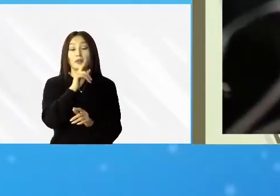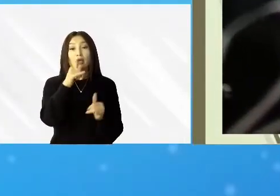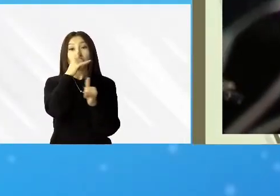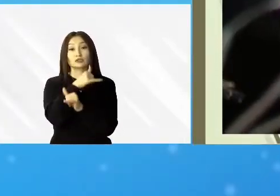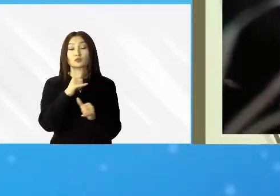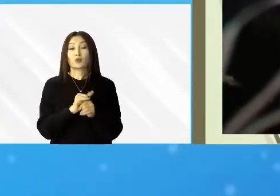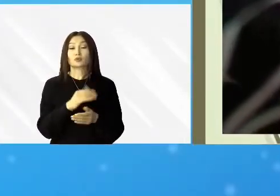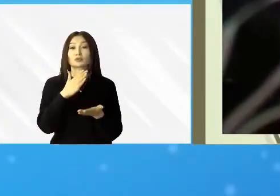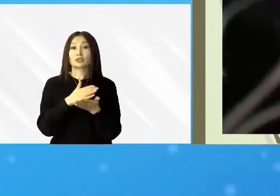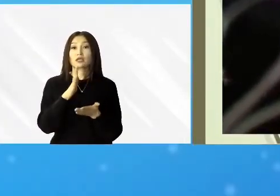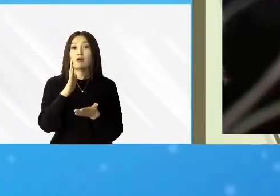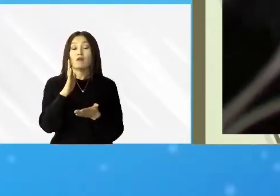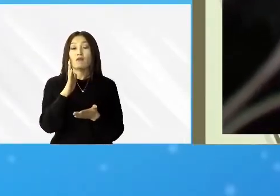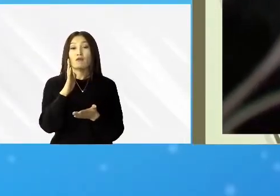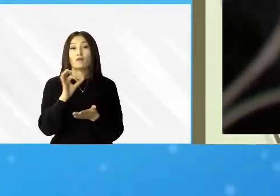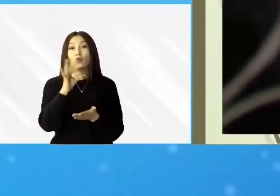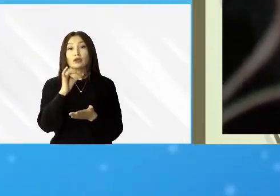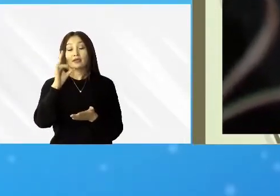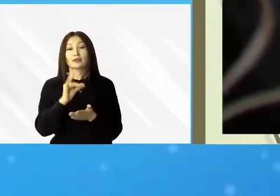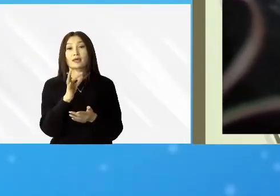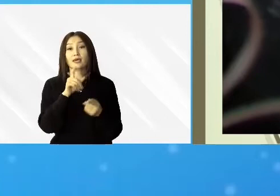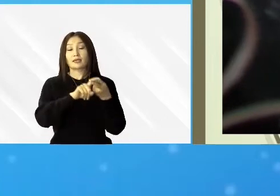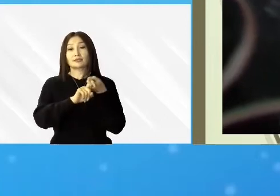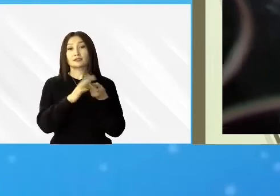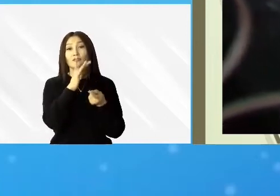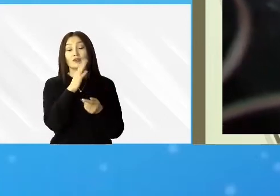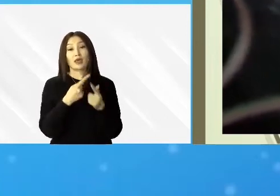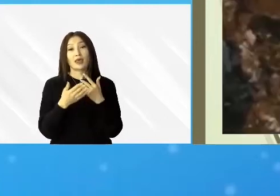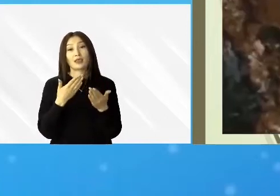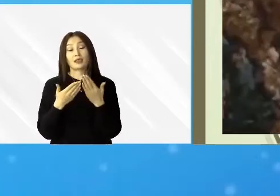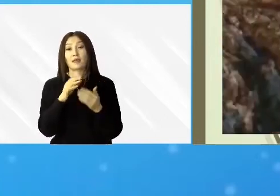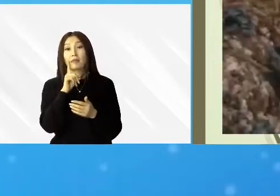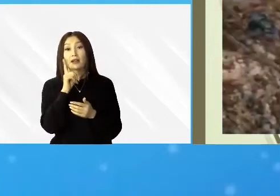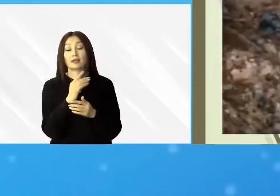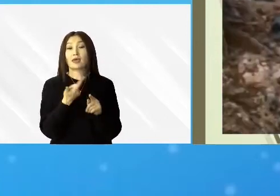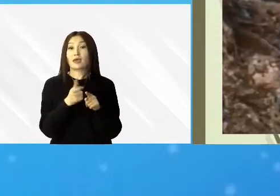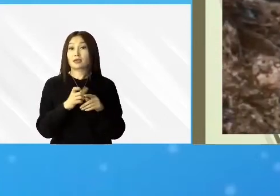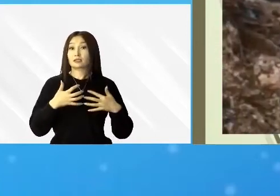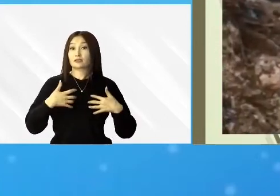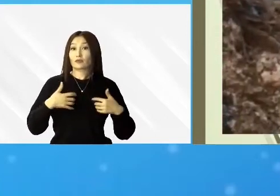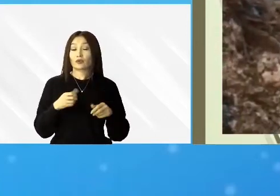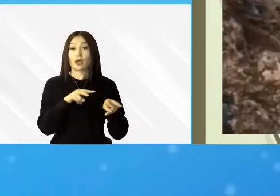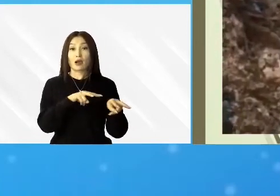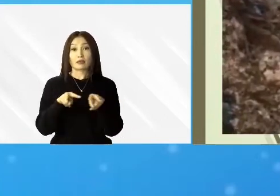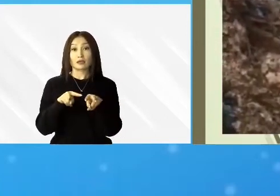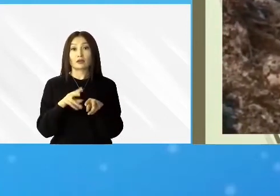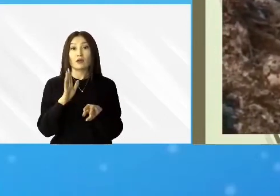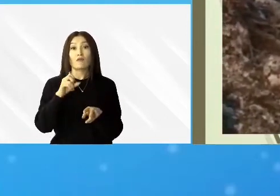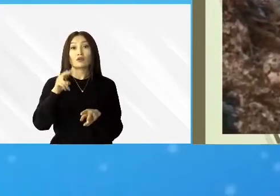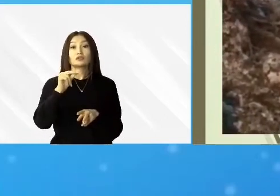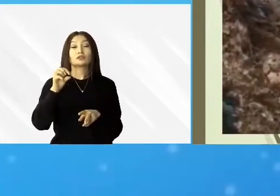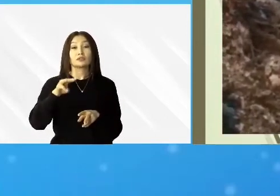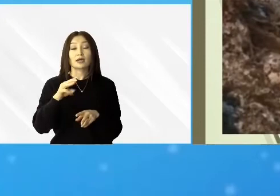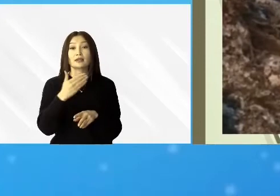стать воинами из-за возраста, или молодняк из предыдущего помета. Эти животные контролируют волчат